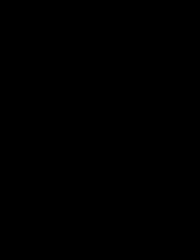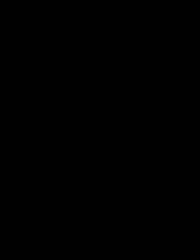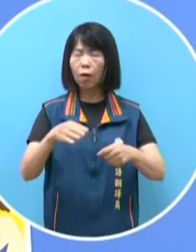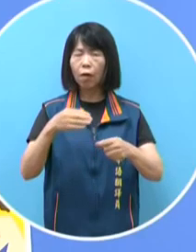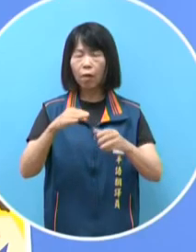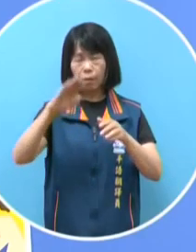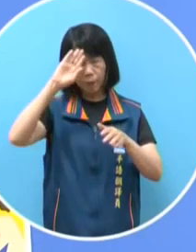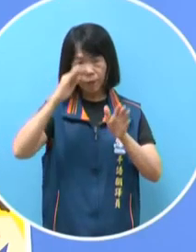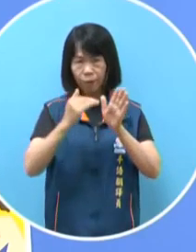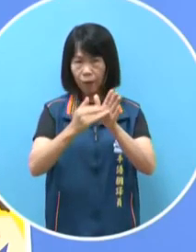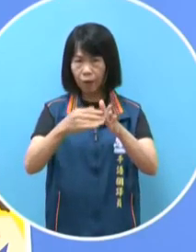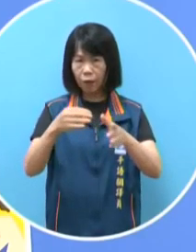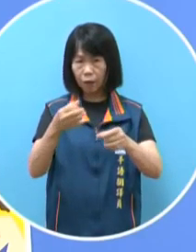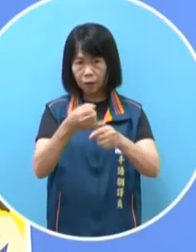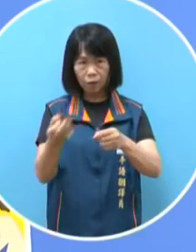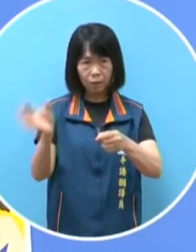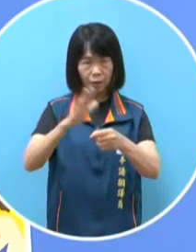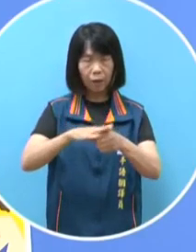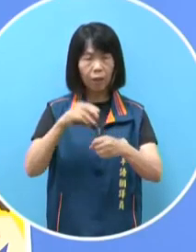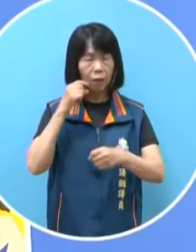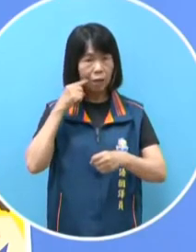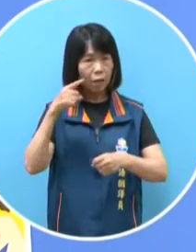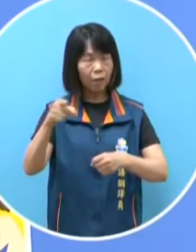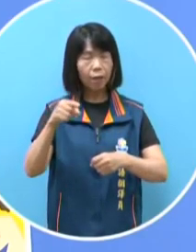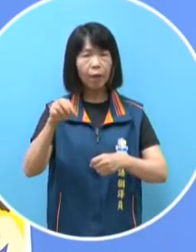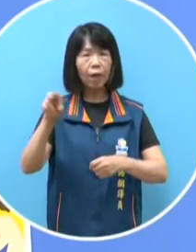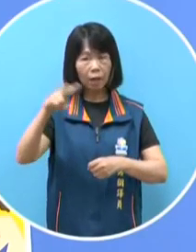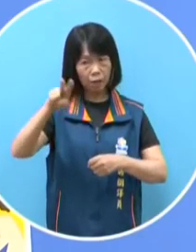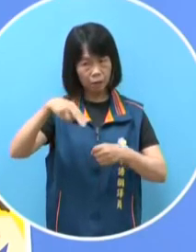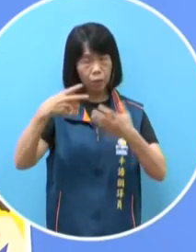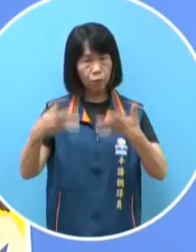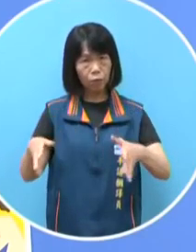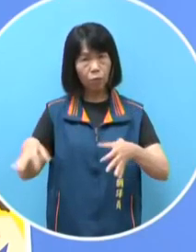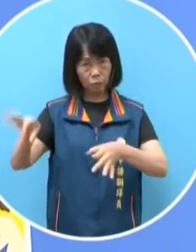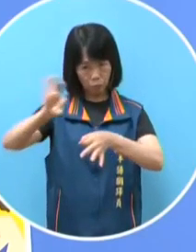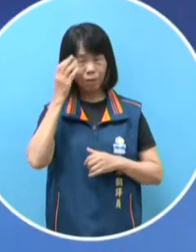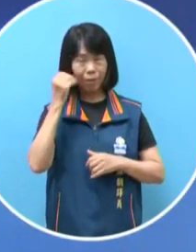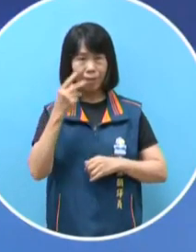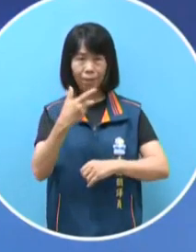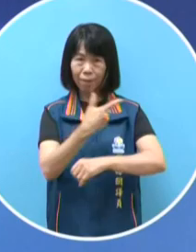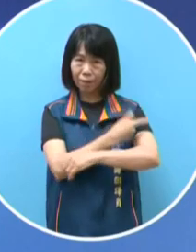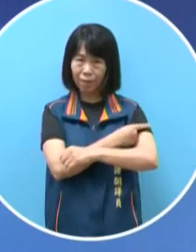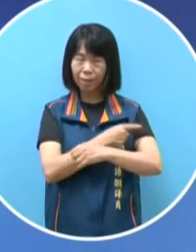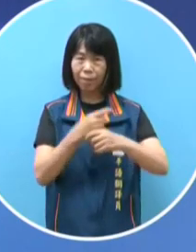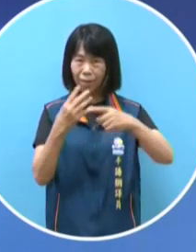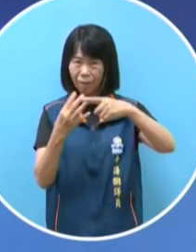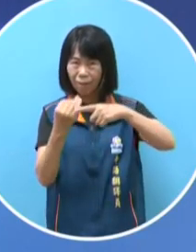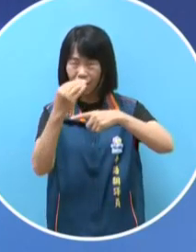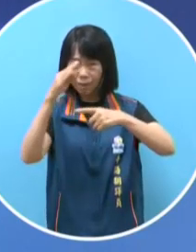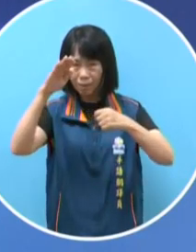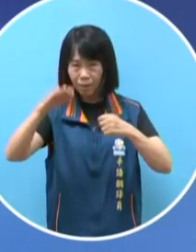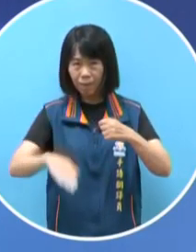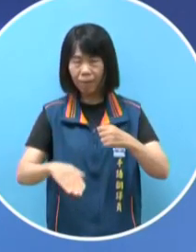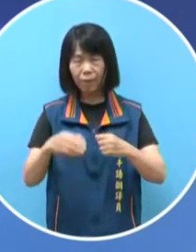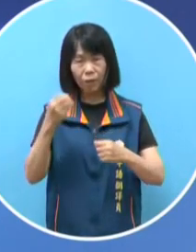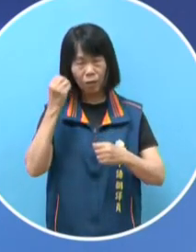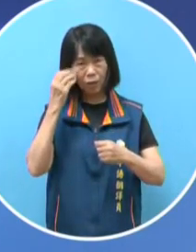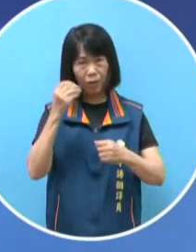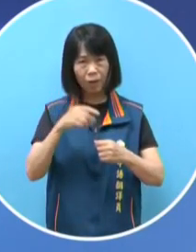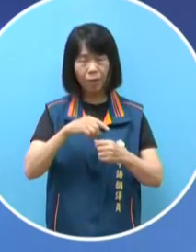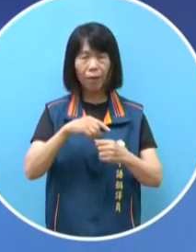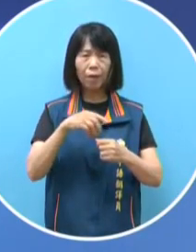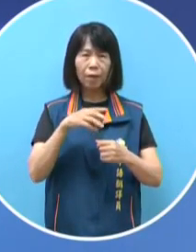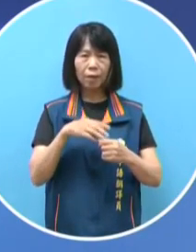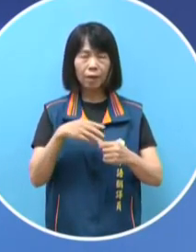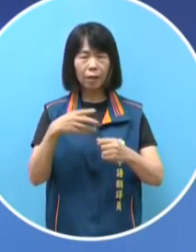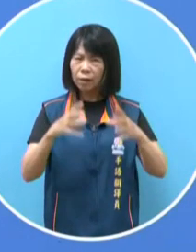03-824-2057，就业的职缺都可以洽询。最后，县长许正伟也再一次呼吁中央能够给予乡亲足够的疫苗